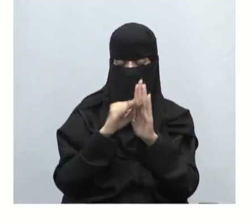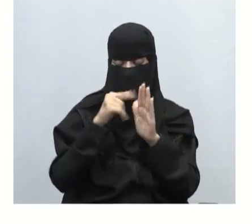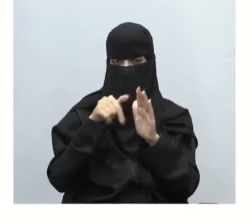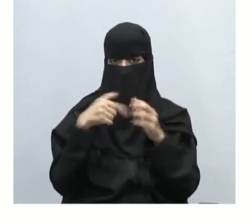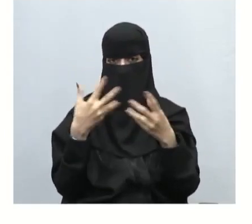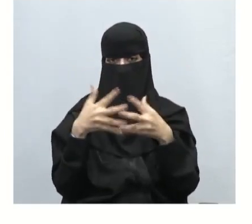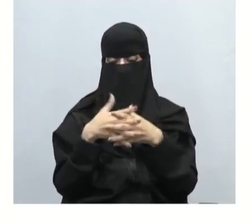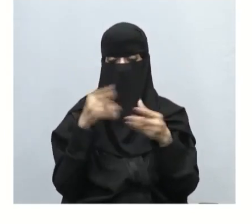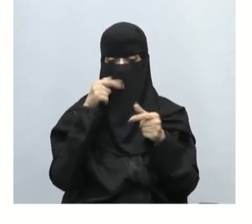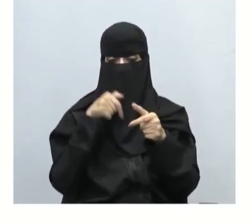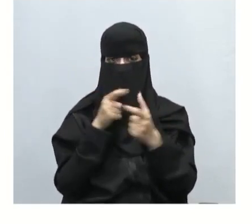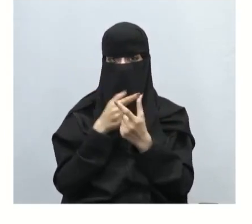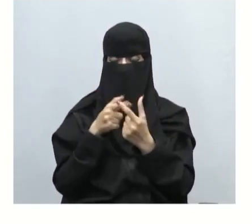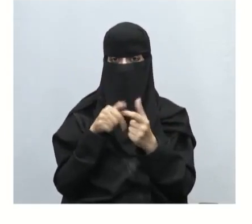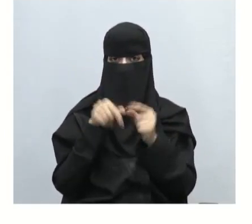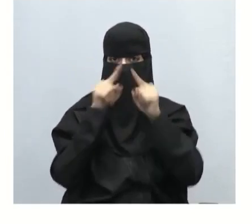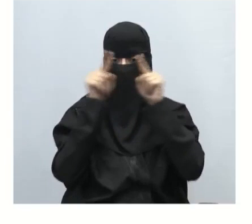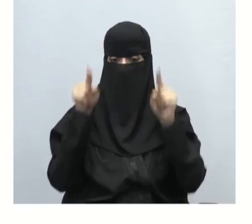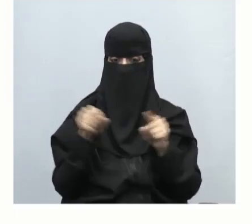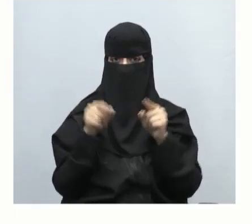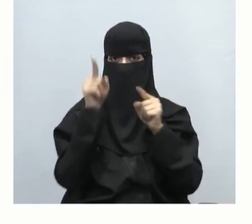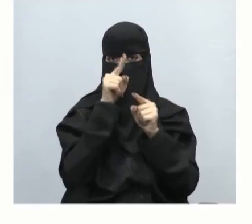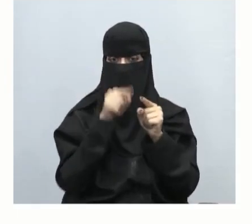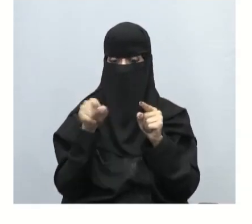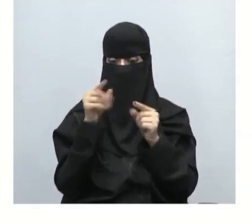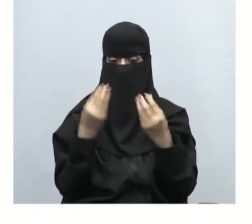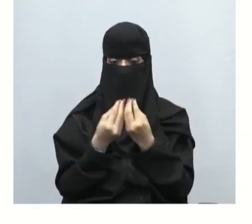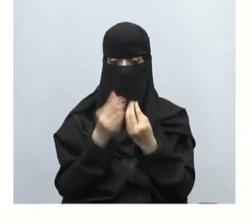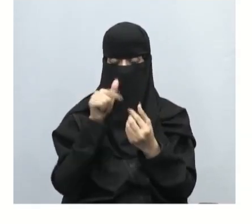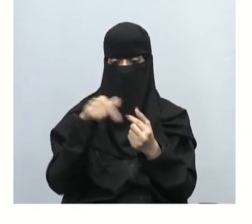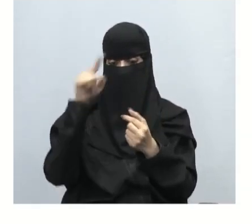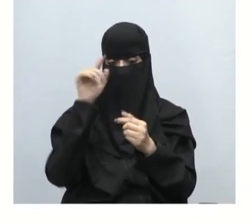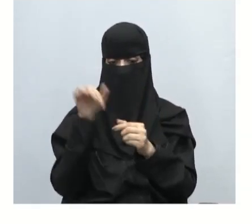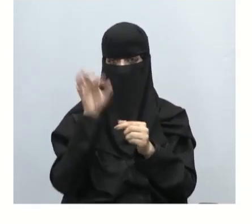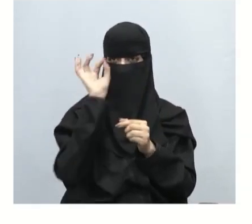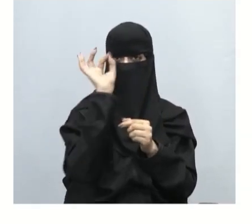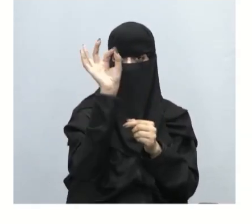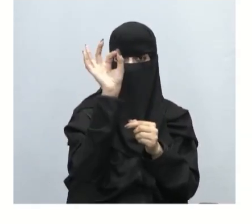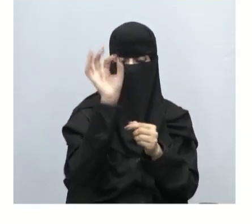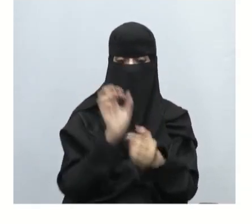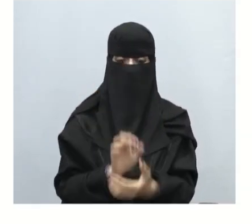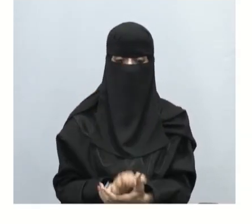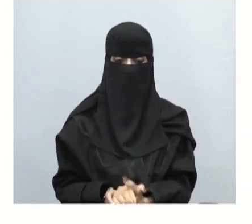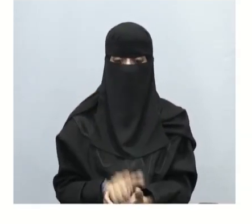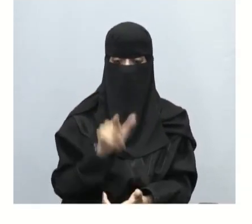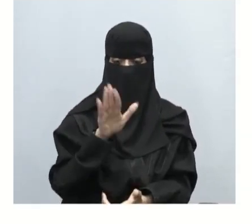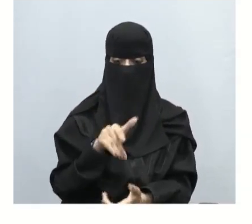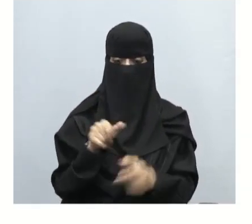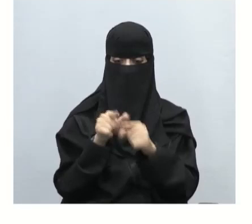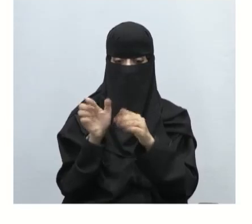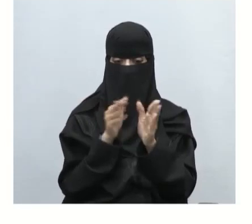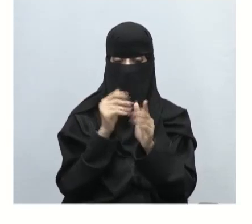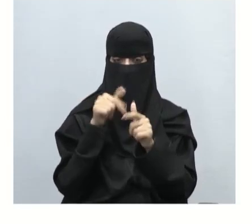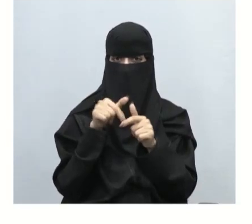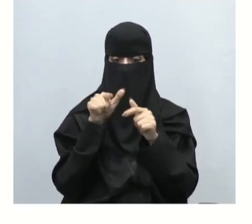مشتركا بين المستطيل والمربع على سبيل المثال نختار هذه النقطه موجوده على المستطيل